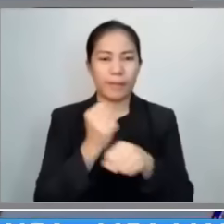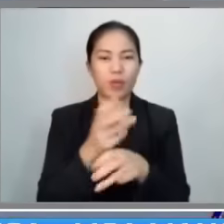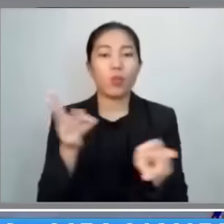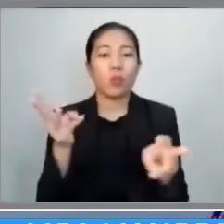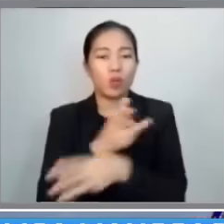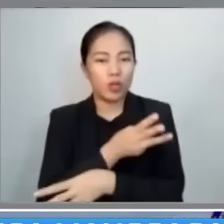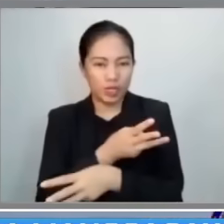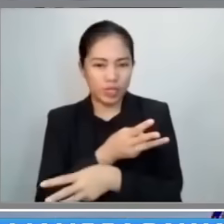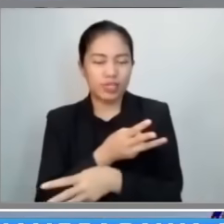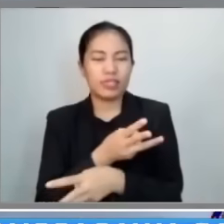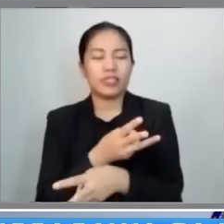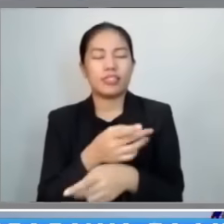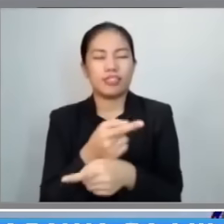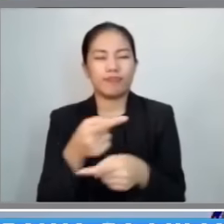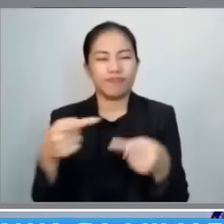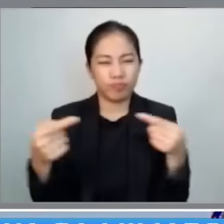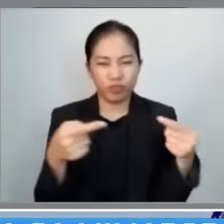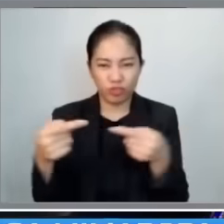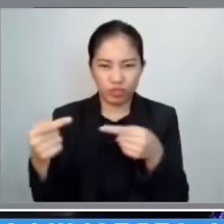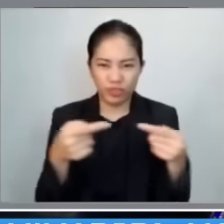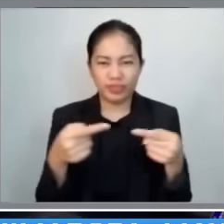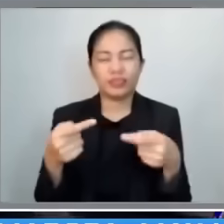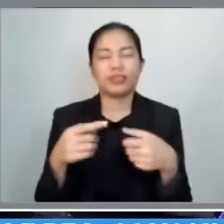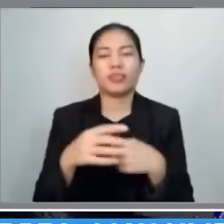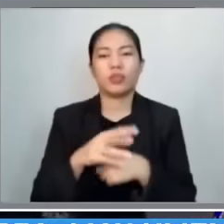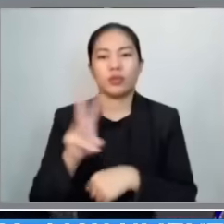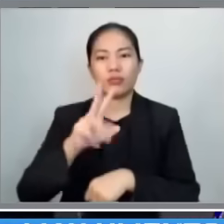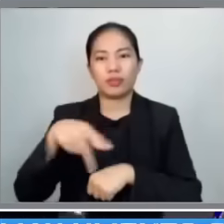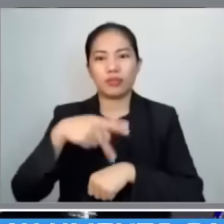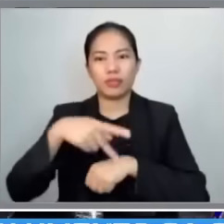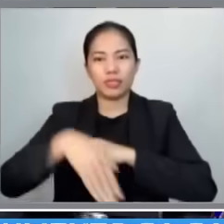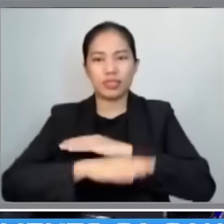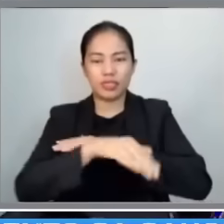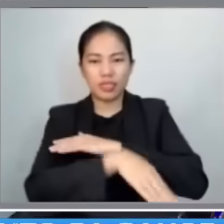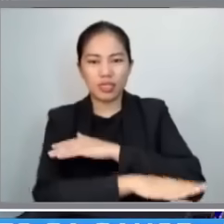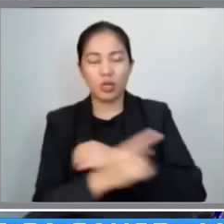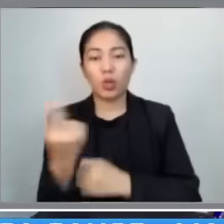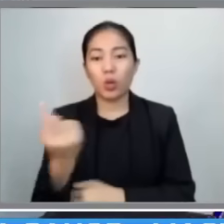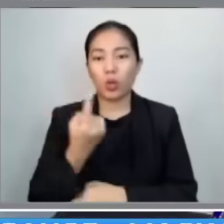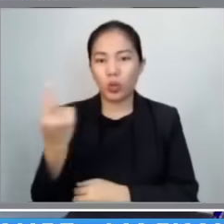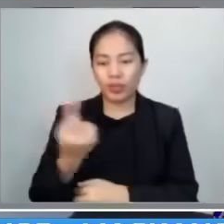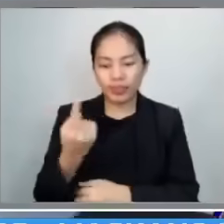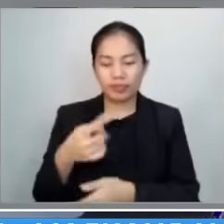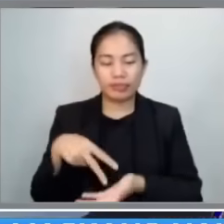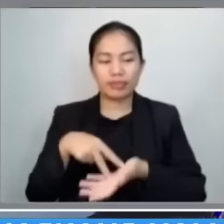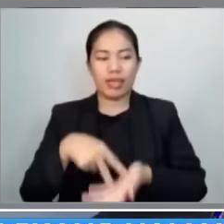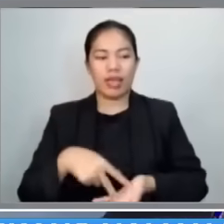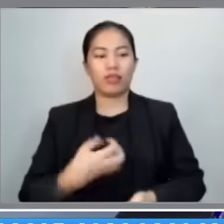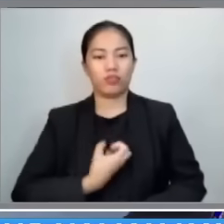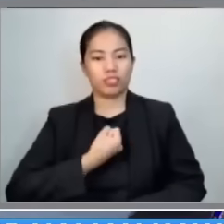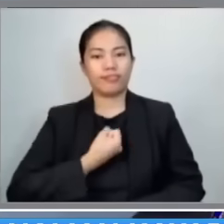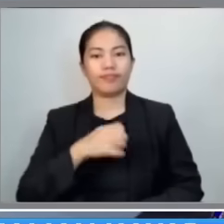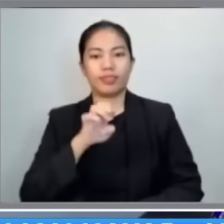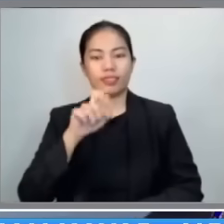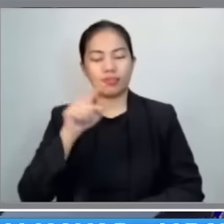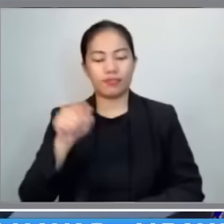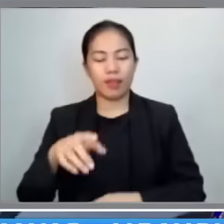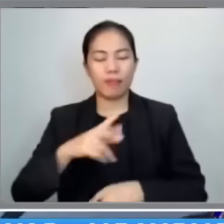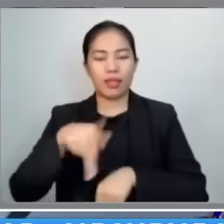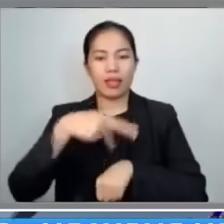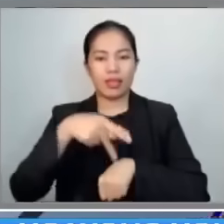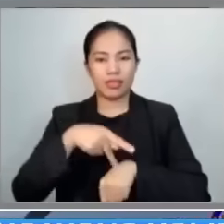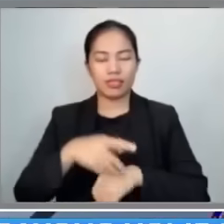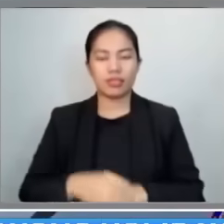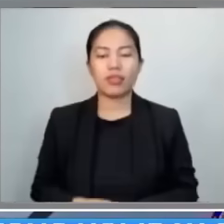para IIT ang sovereign rights ng Pilipinas Naniniwala naman National economic and Development Authority Ona na makatutulong ang joint